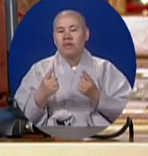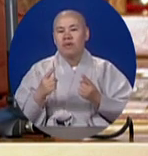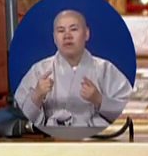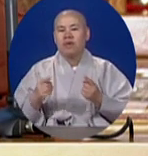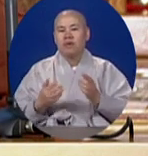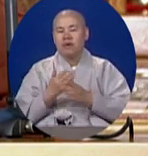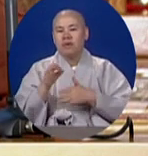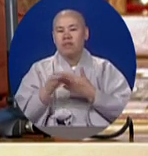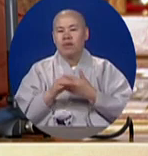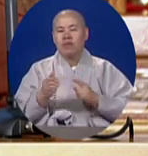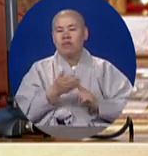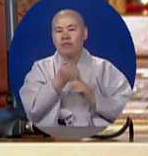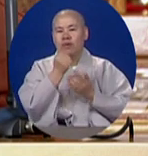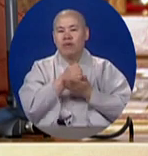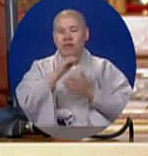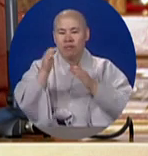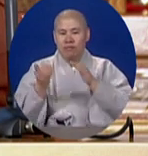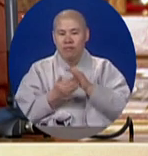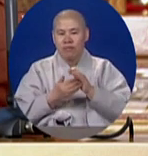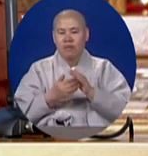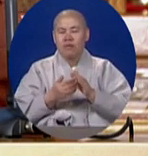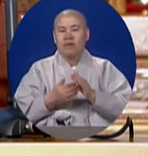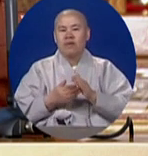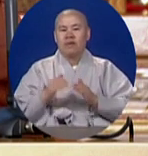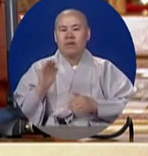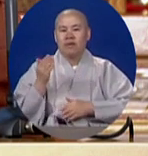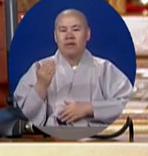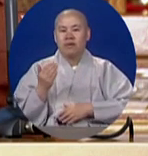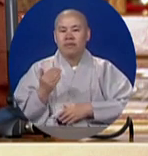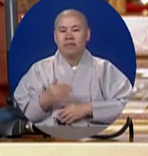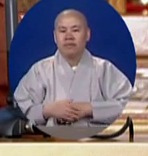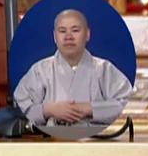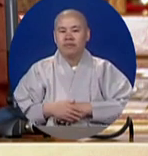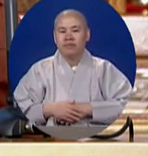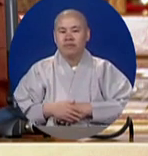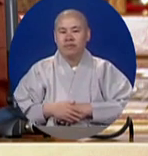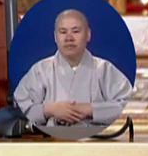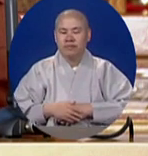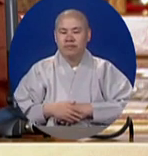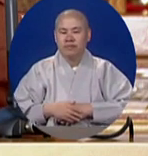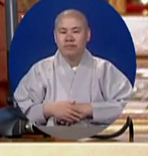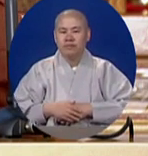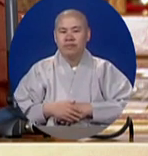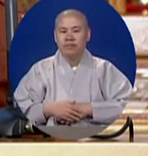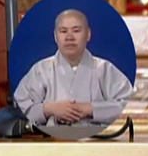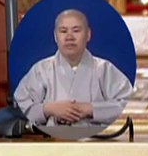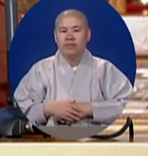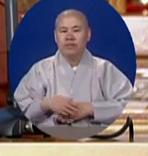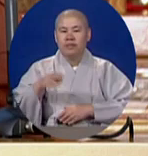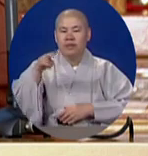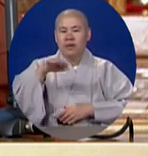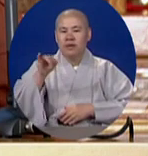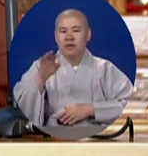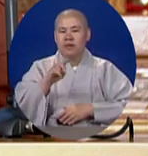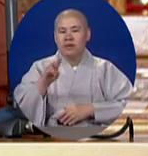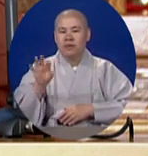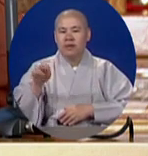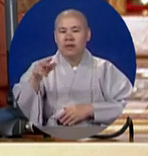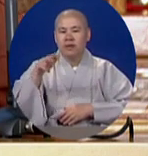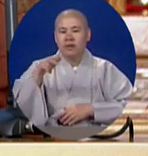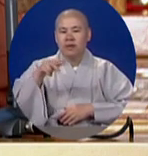구경각이에요. 그러면은 보조 시방 진찰중이라 시방 진찰